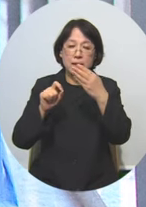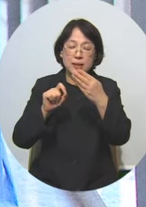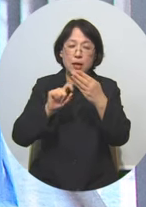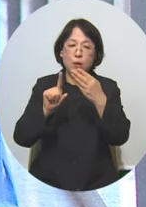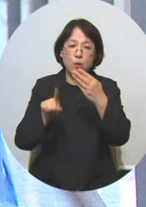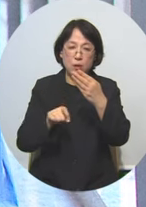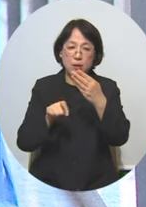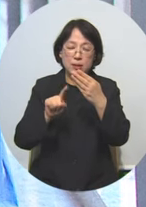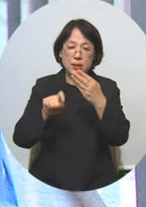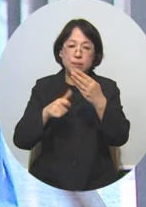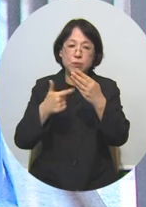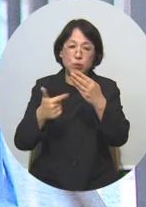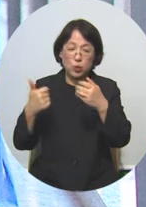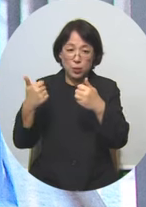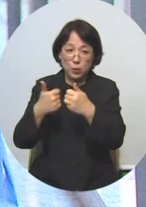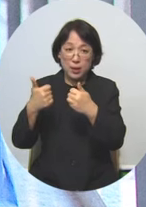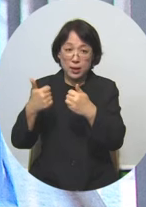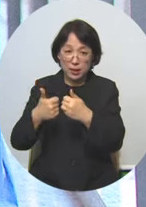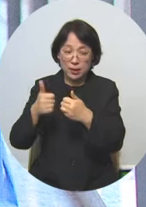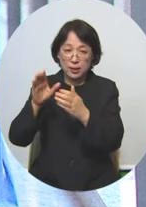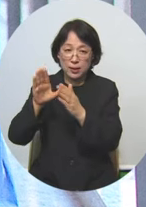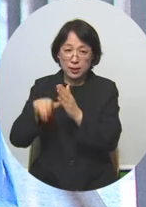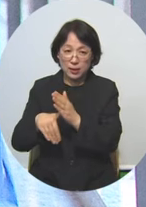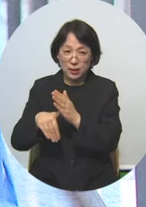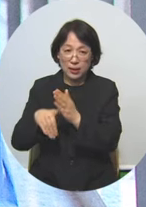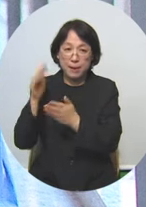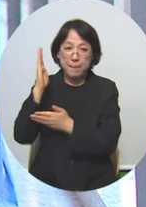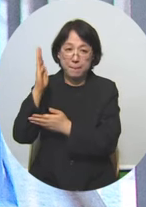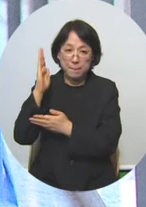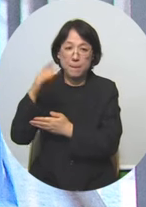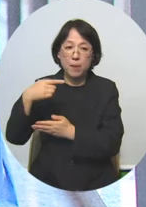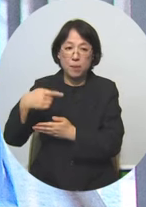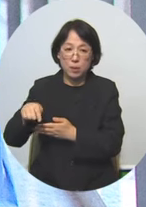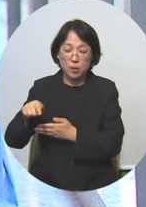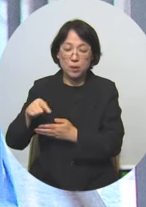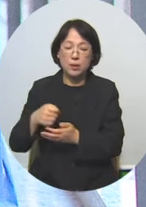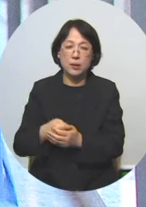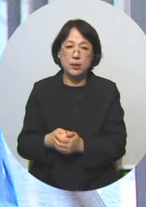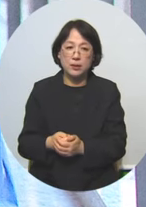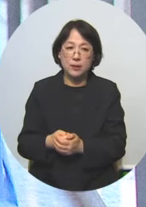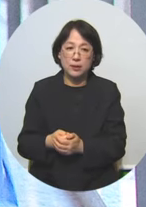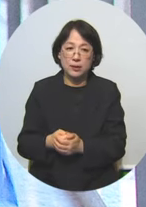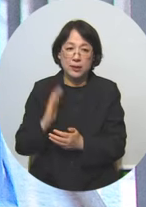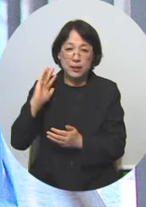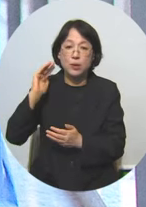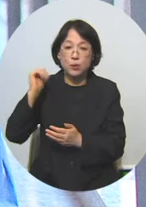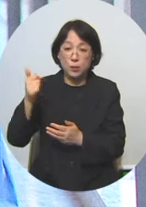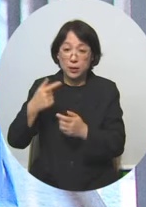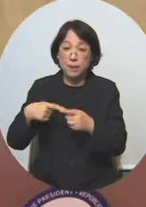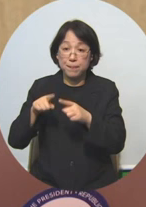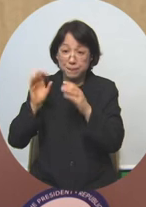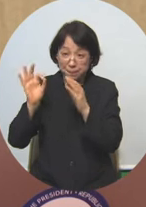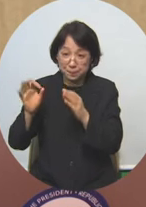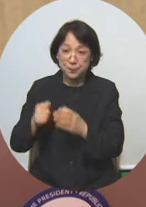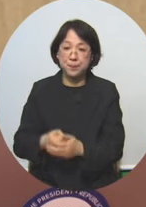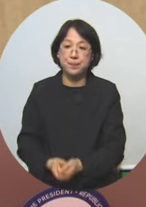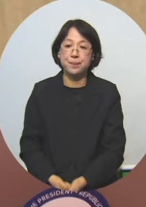국무회의를 주재하고 국민을 향해 메시지를 전했습니다. 윤 대통령의 목소리 함께 들어보시겠습니다.